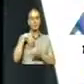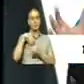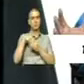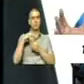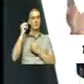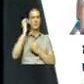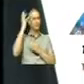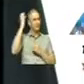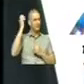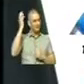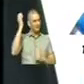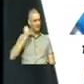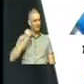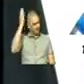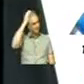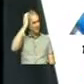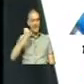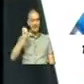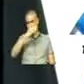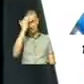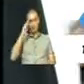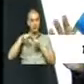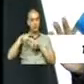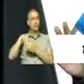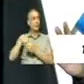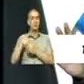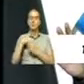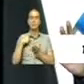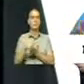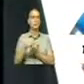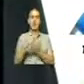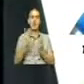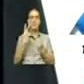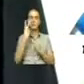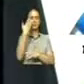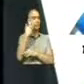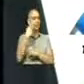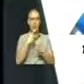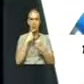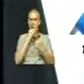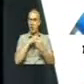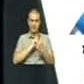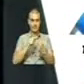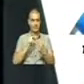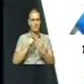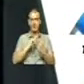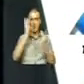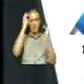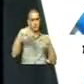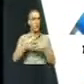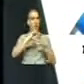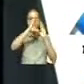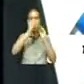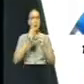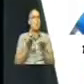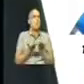כל החבר'ה האלה בפנים, ואני ממשיך ואין לי עיקרון של שתי מדינות, ואני לא הולך להסדר מדיני כולל, אז מה